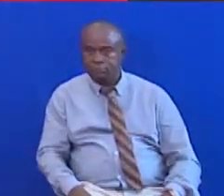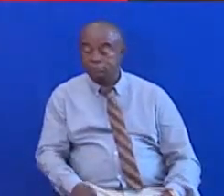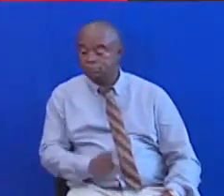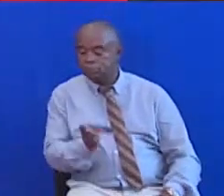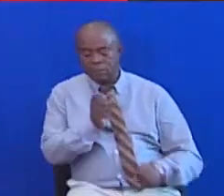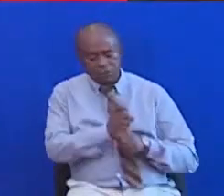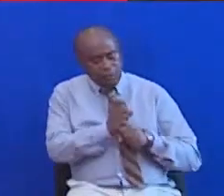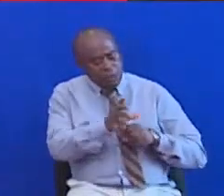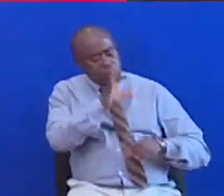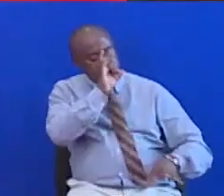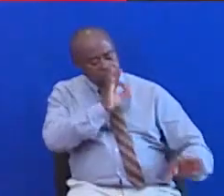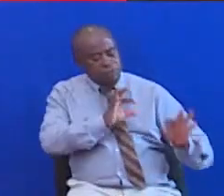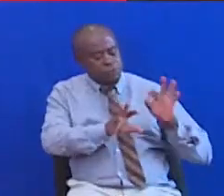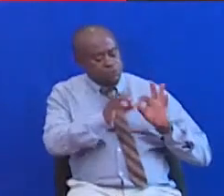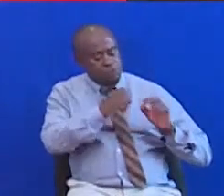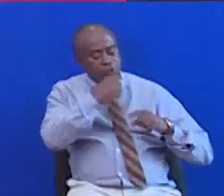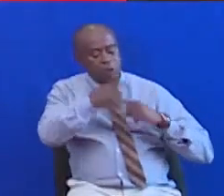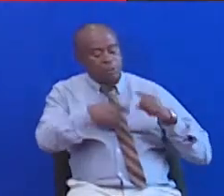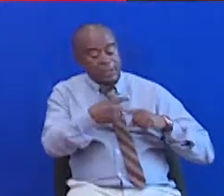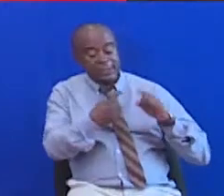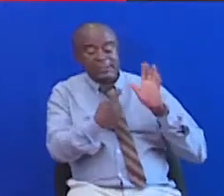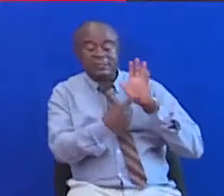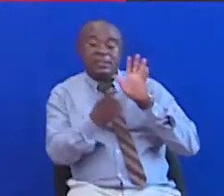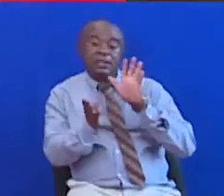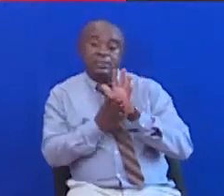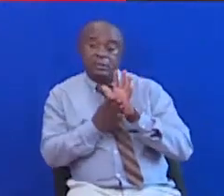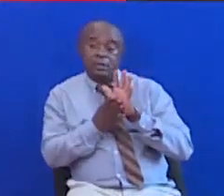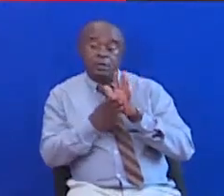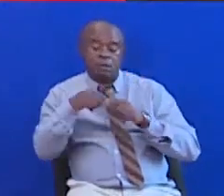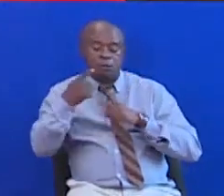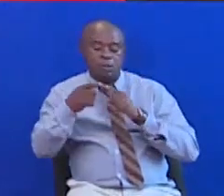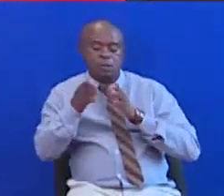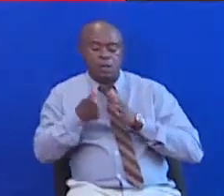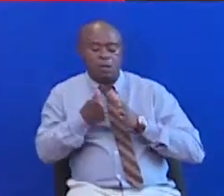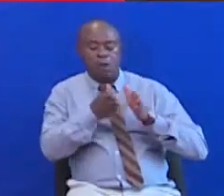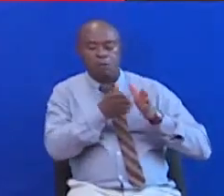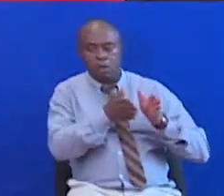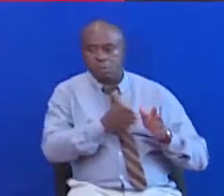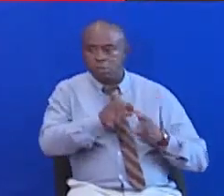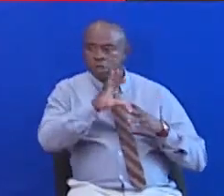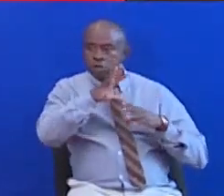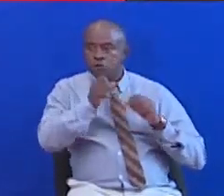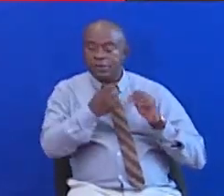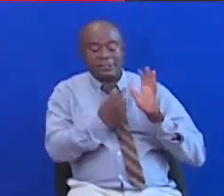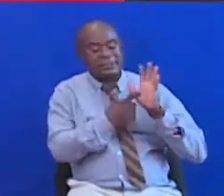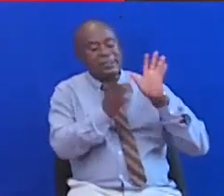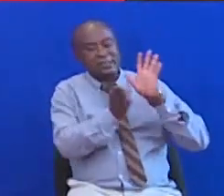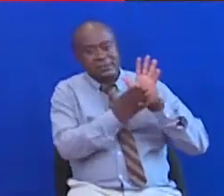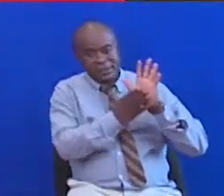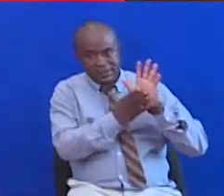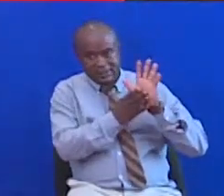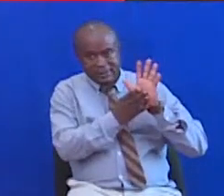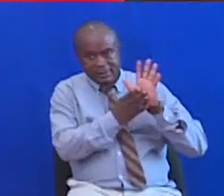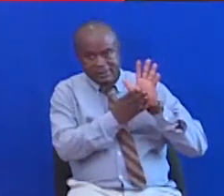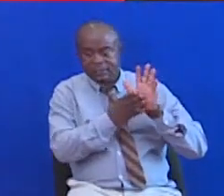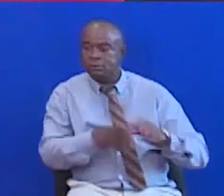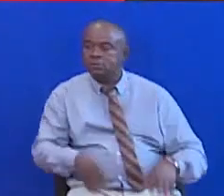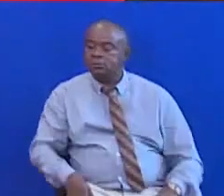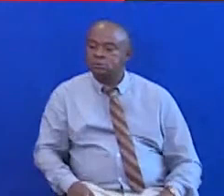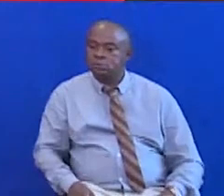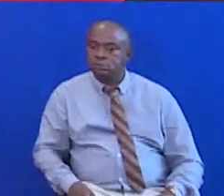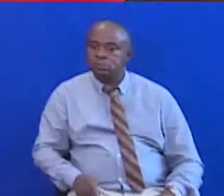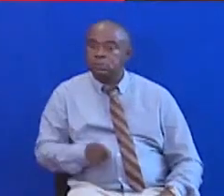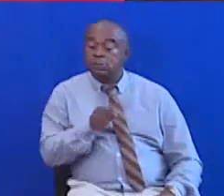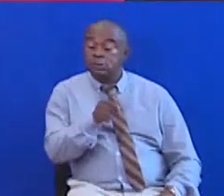Nimefanya uchambuzi wa miradi 69 ya barabara, 69 yenye urefu